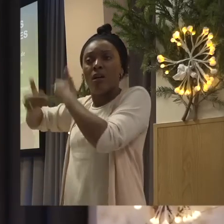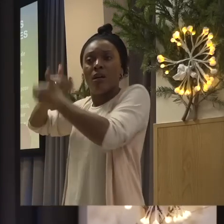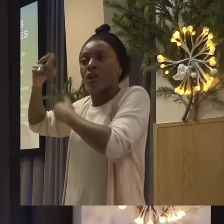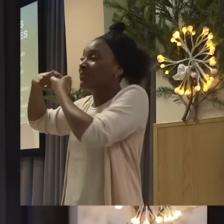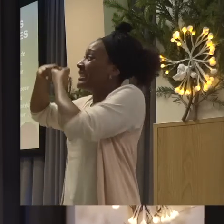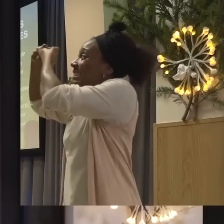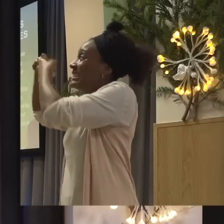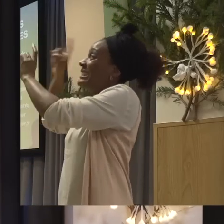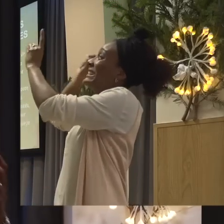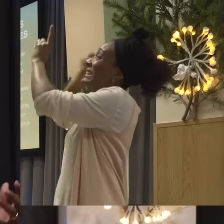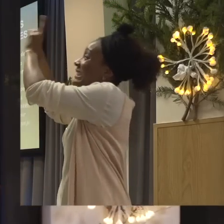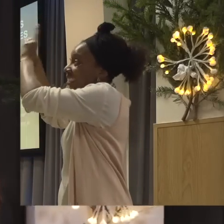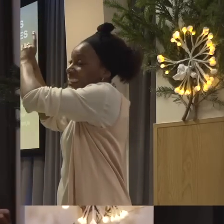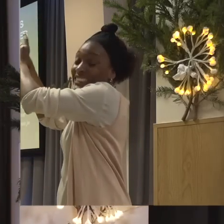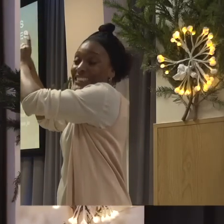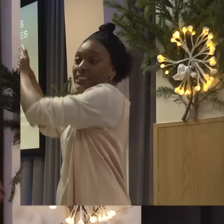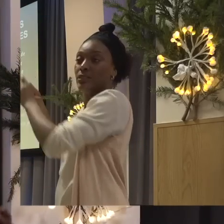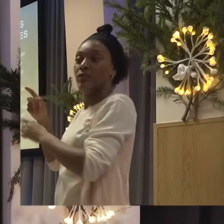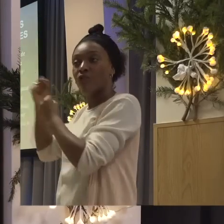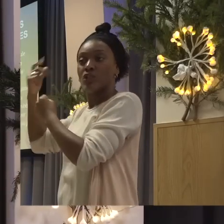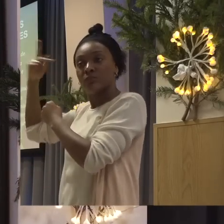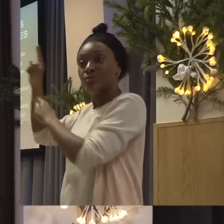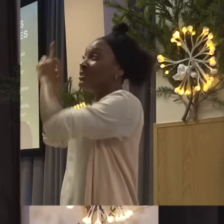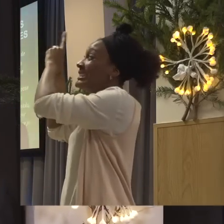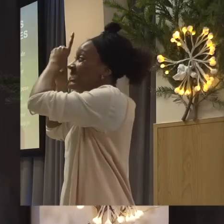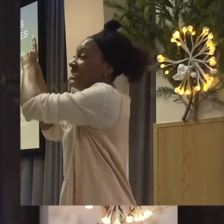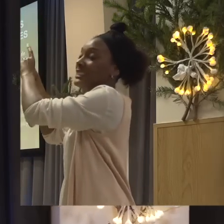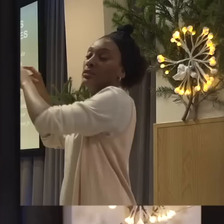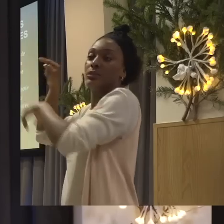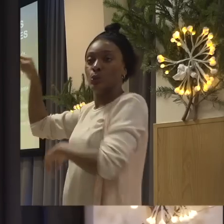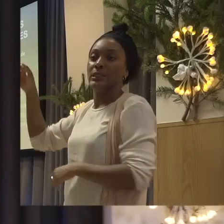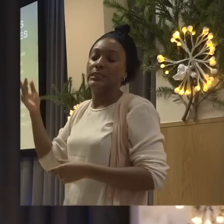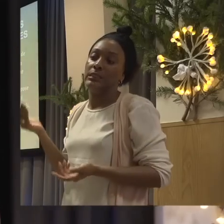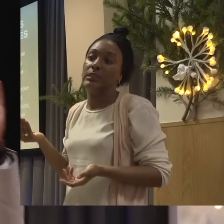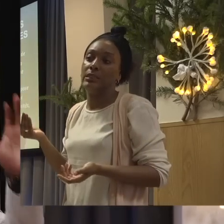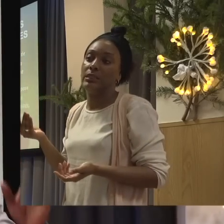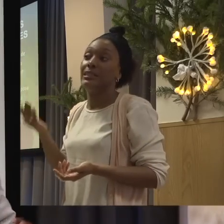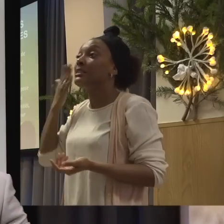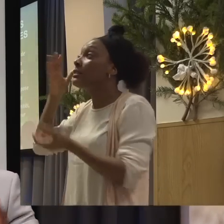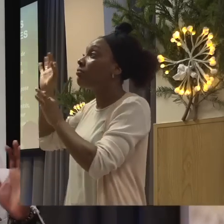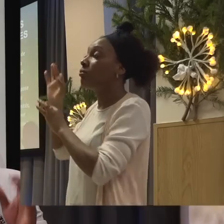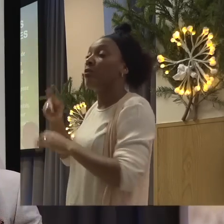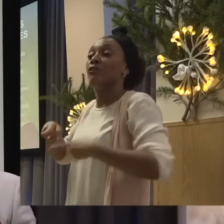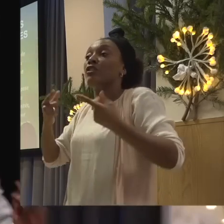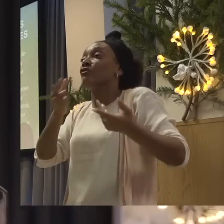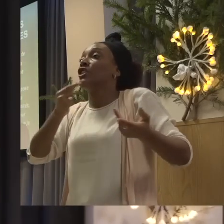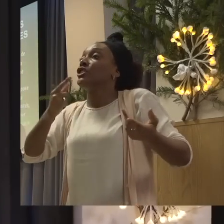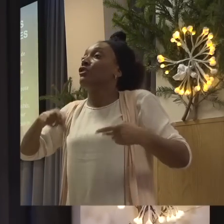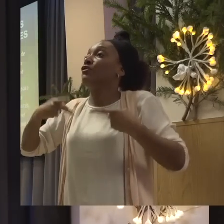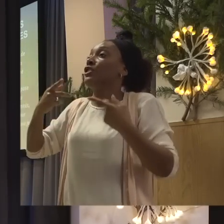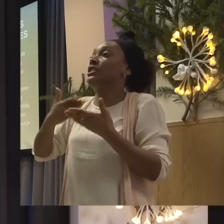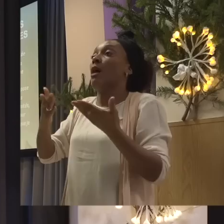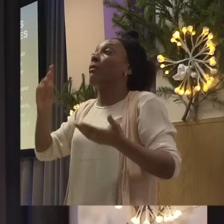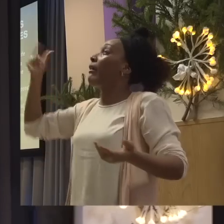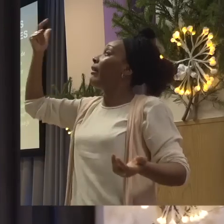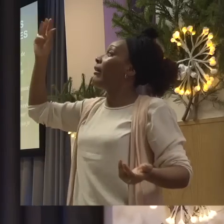grâce, d'être dépendant de sa force, de sa puissance. Autrement dit, la vie serait tellement facile et simple, parce que chaque fois qu'on claque